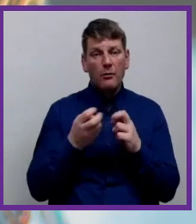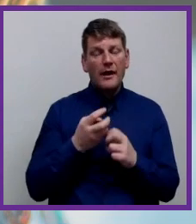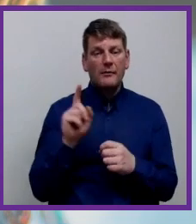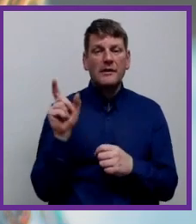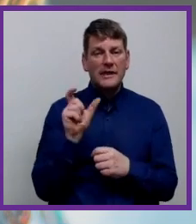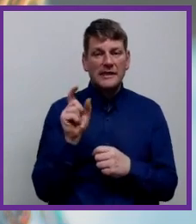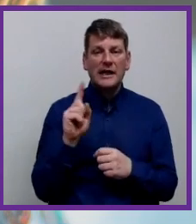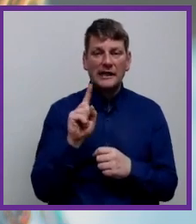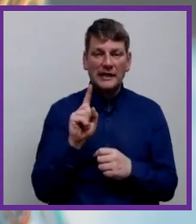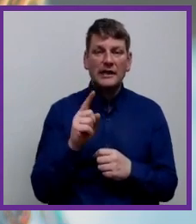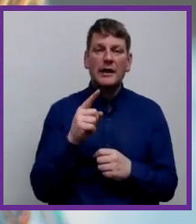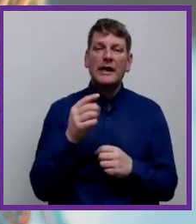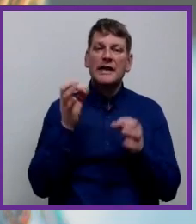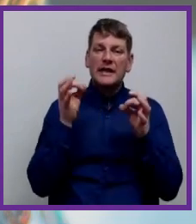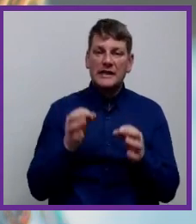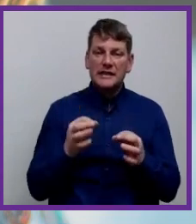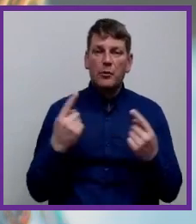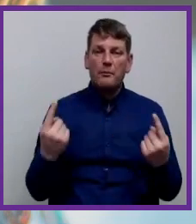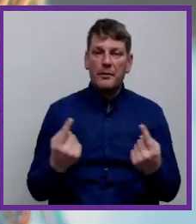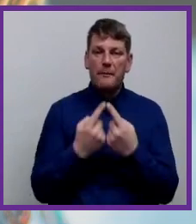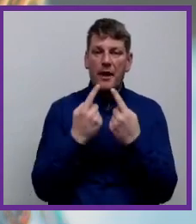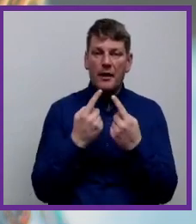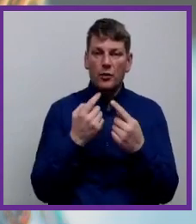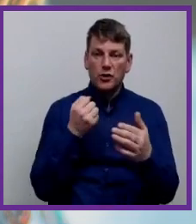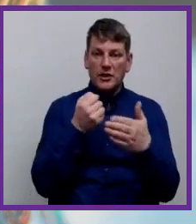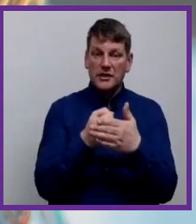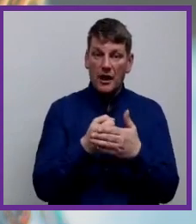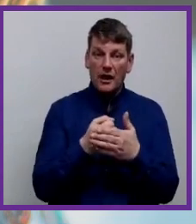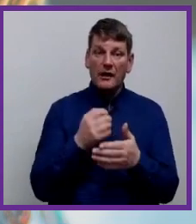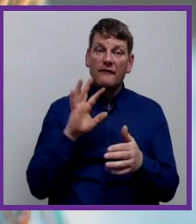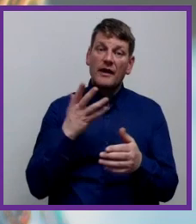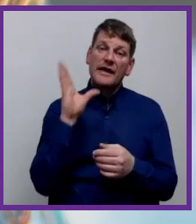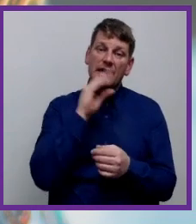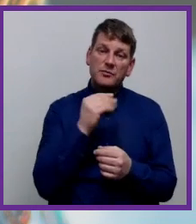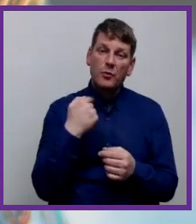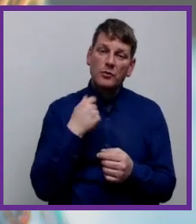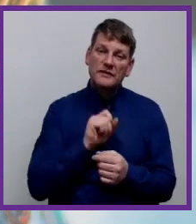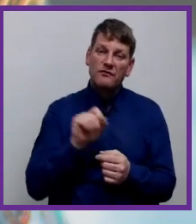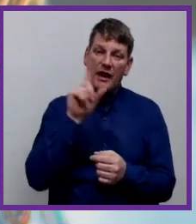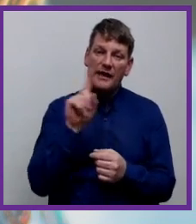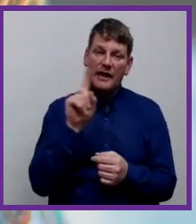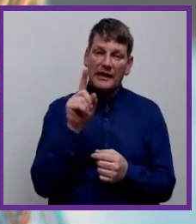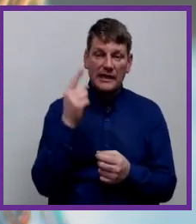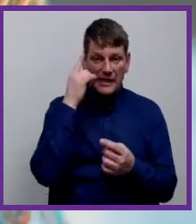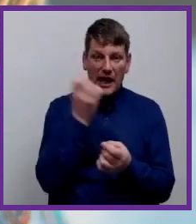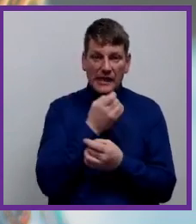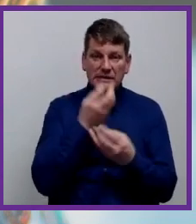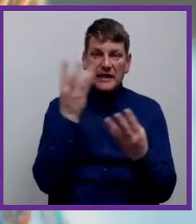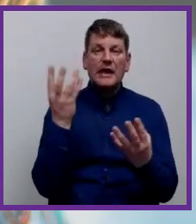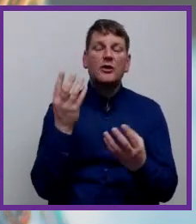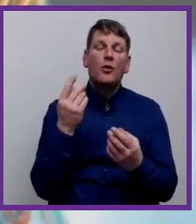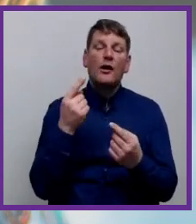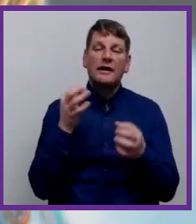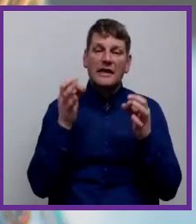ir tiesību piemērošanas galā, ka iespējams mums vairāk ir jāizglīto tiesību